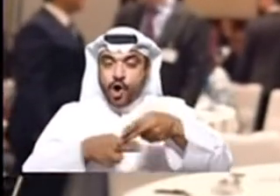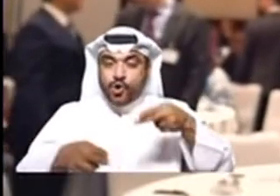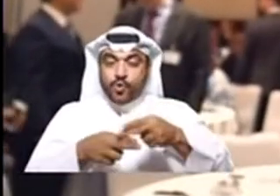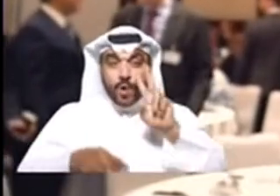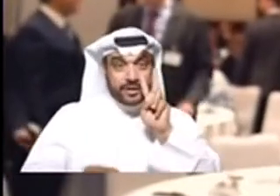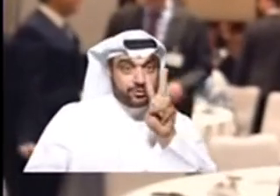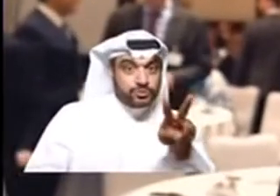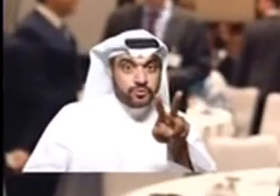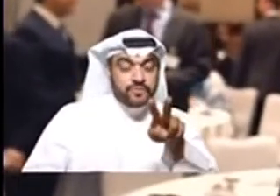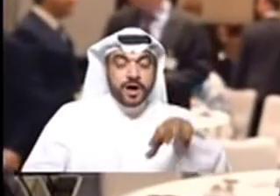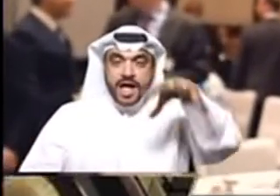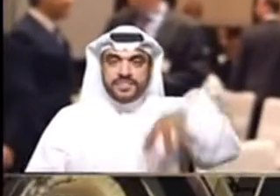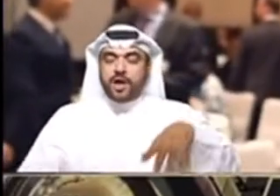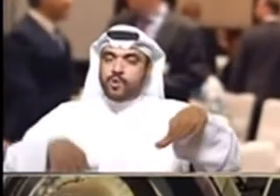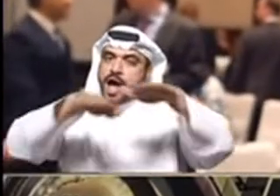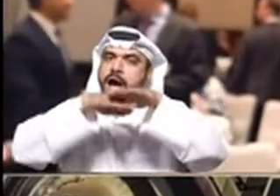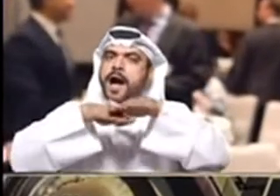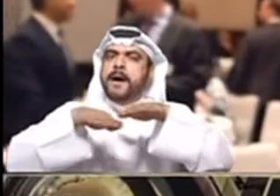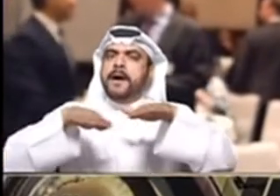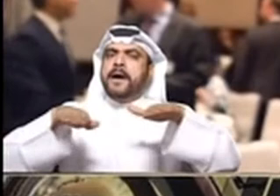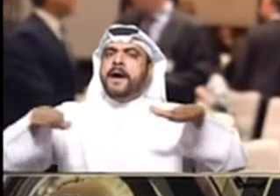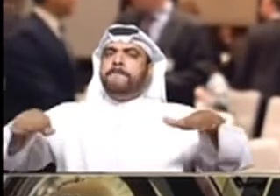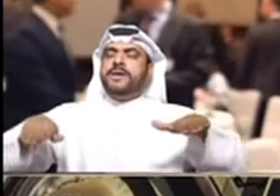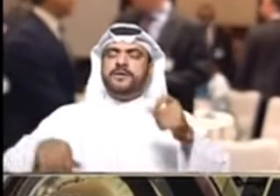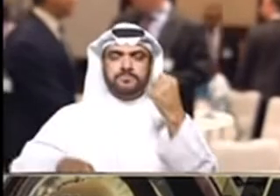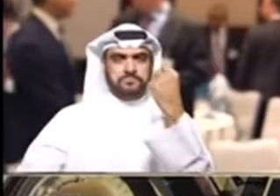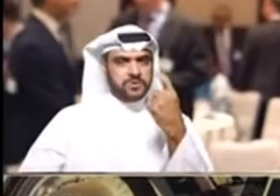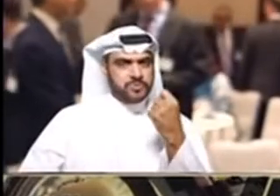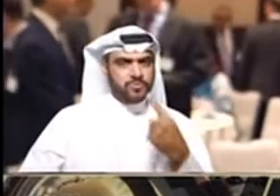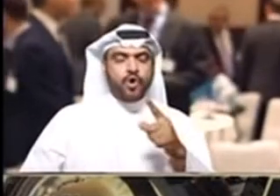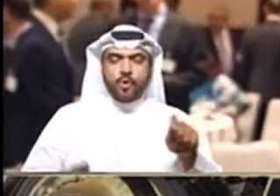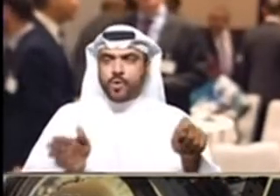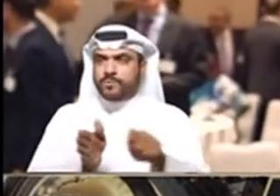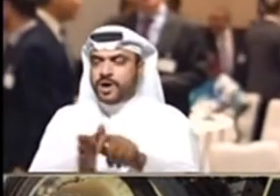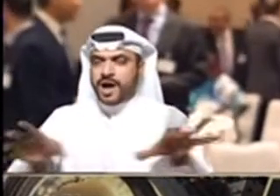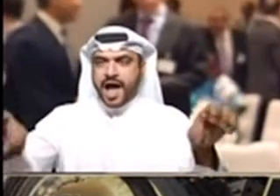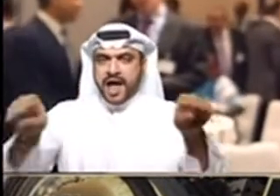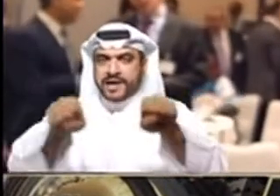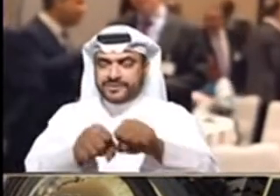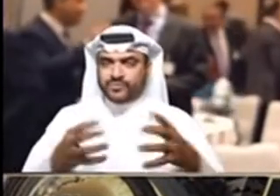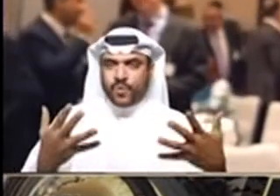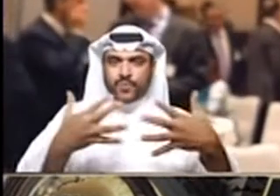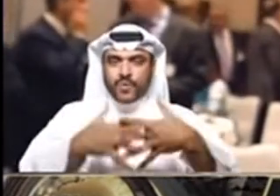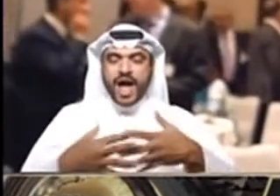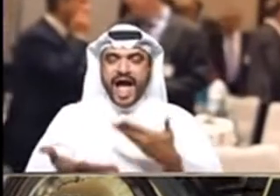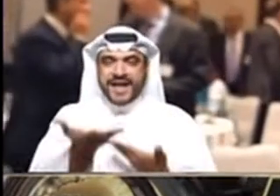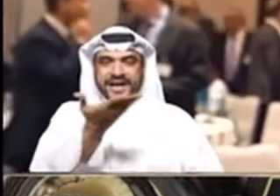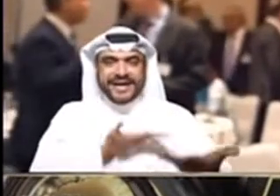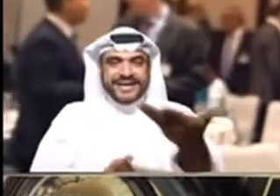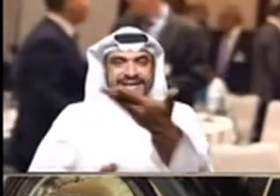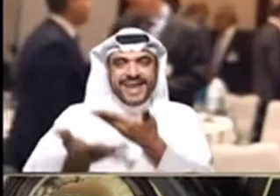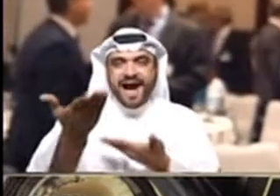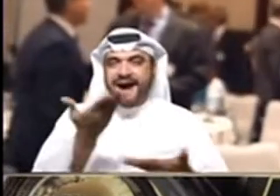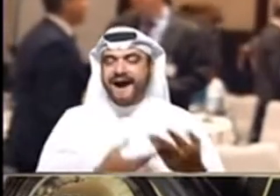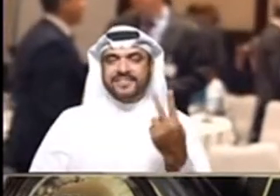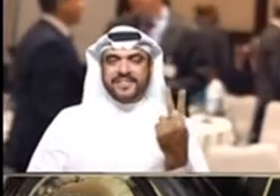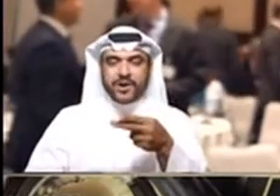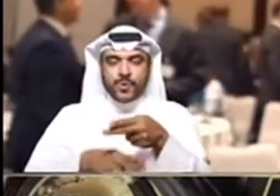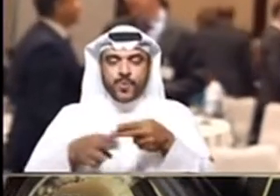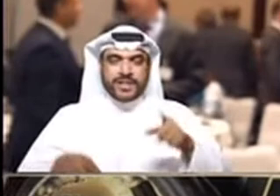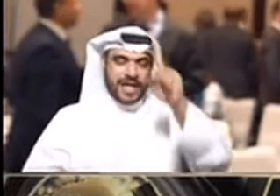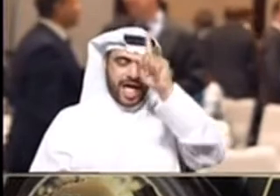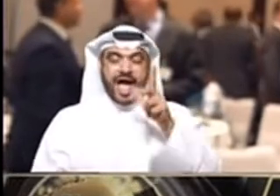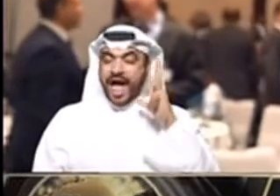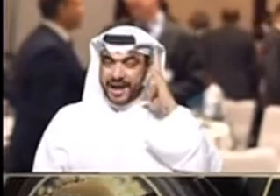آمن ومستقر ويعمل على استقرار المنطقة، ولدينا علاقات ثنائية جيدة جدا، وبالتالي نريد أن